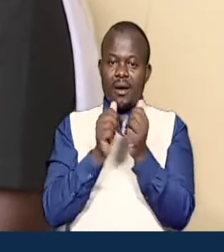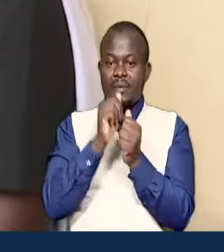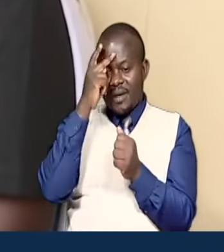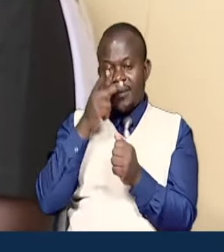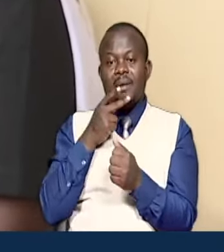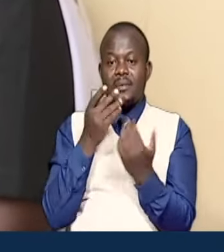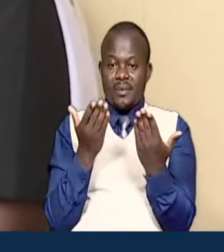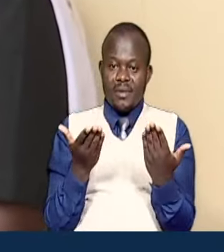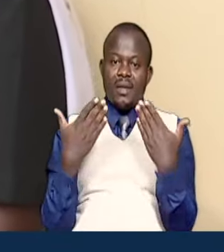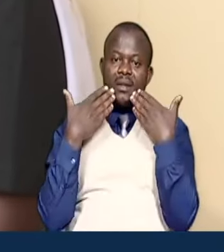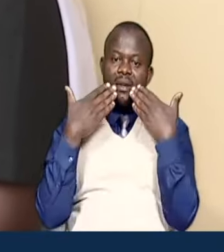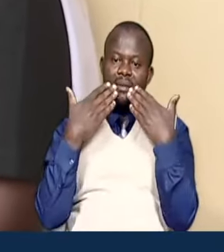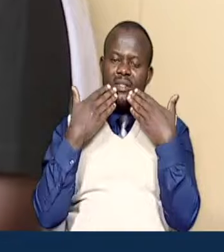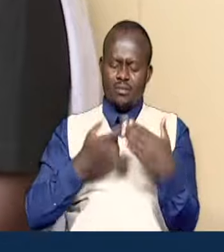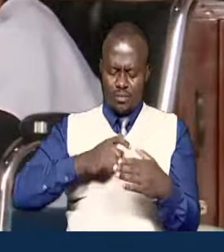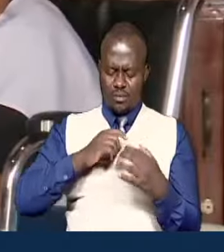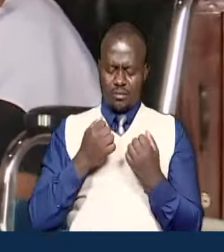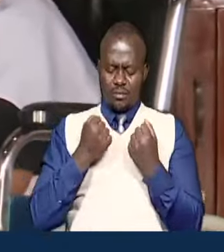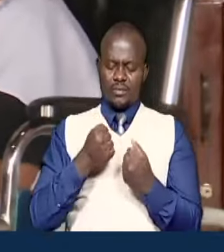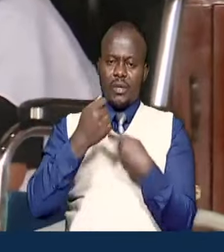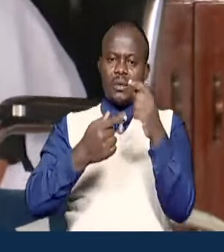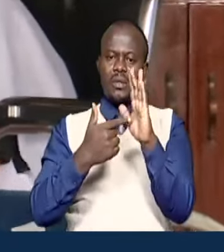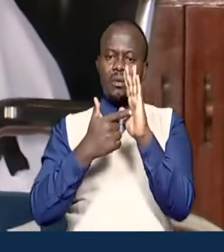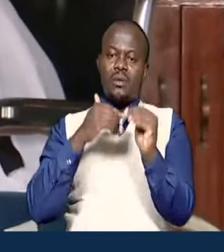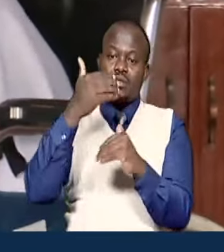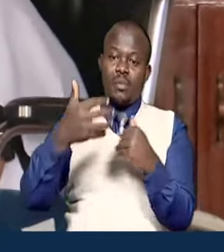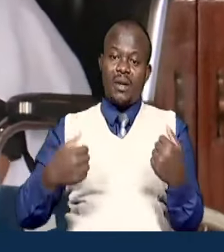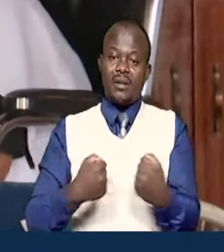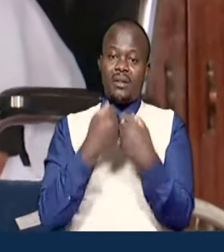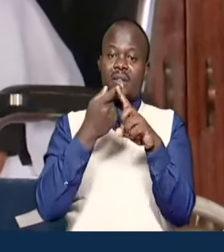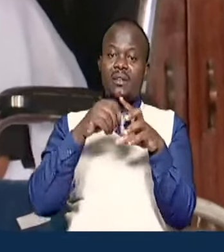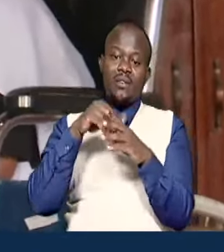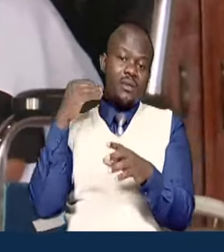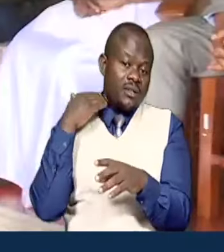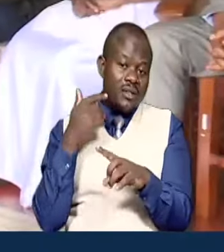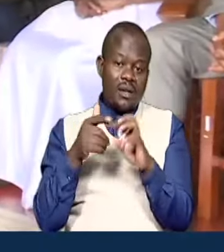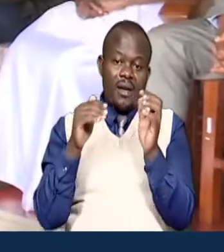b'intwaza, yabashimiye ubutwari n'ubudaheranwa bakomeje kugaragaza nyuma y'ingaruka batejwe na Jenoside,